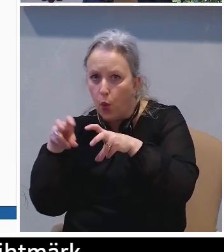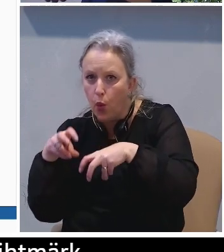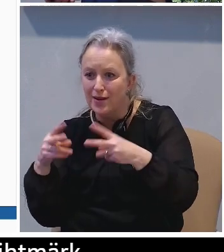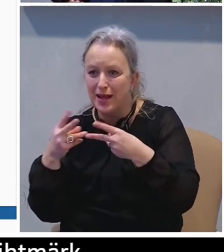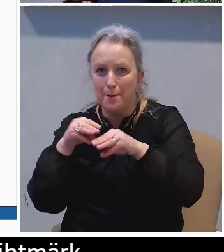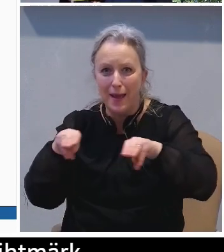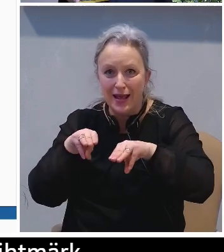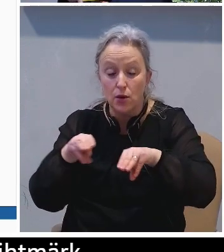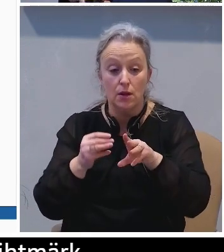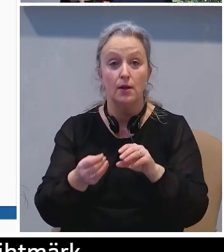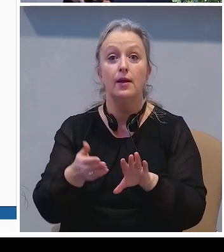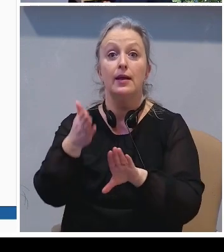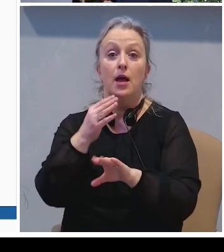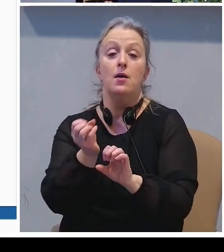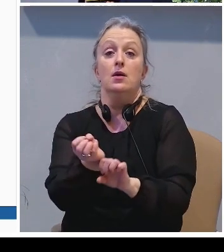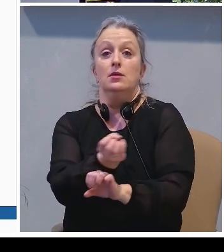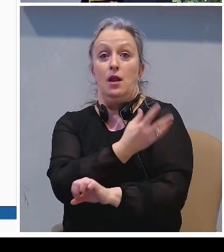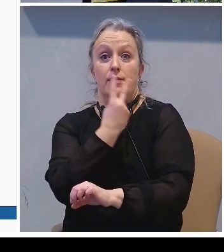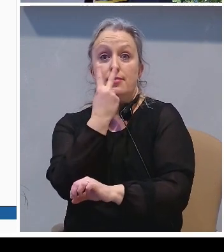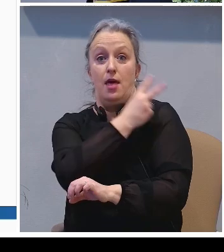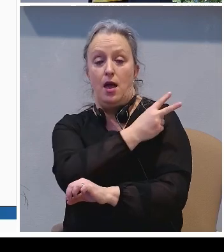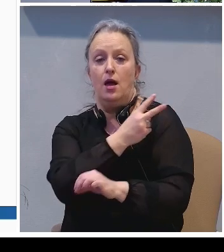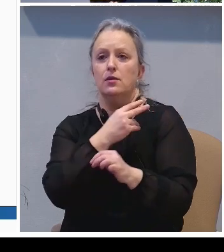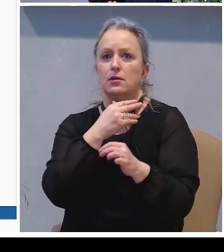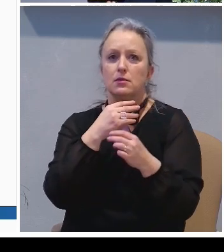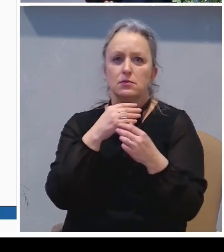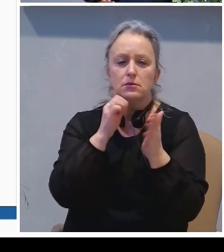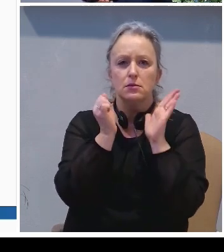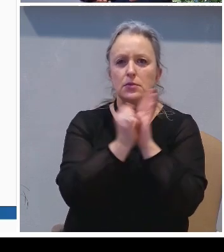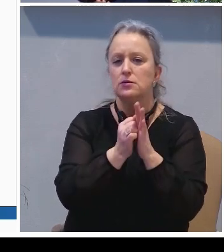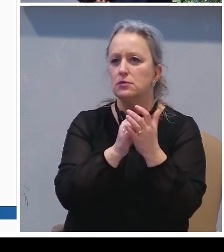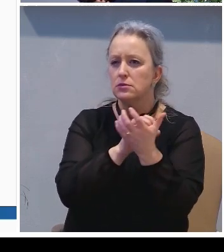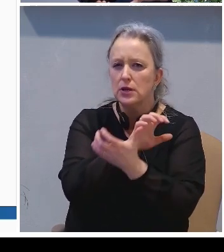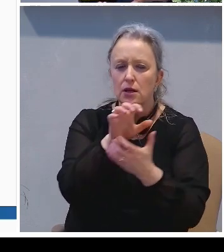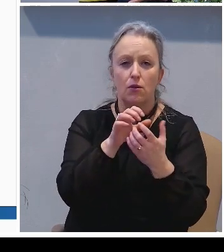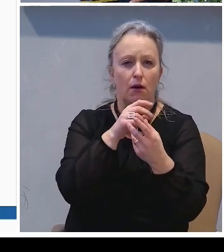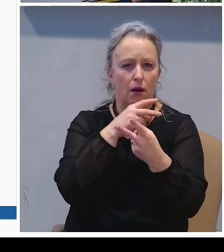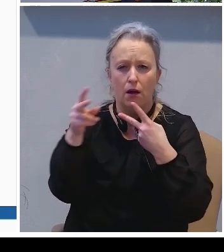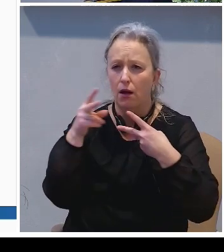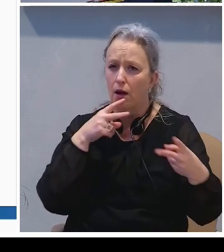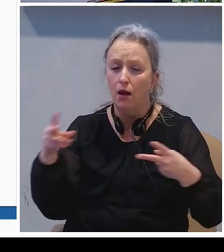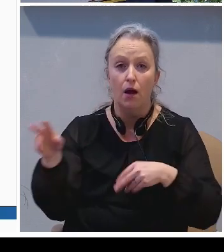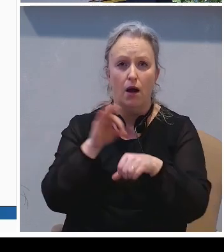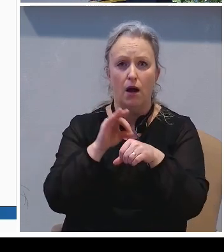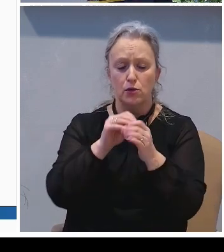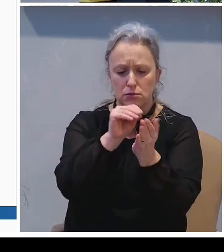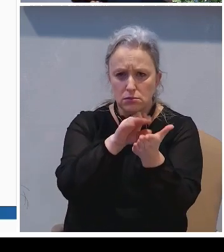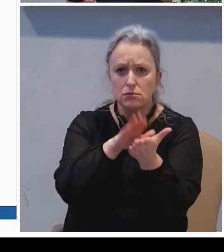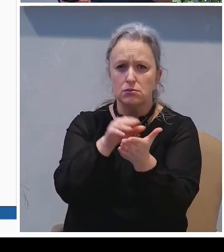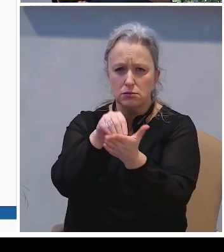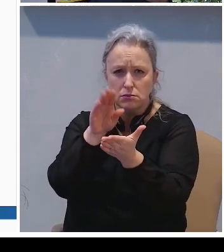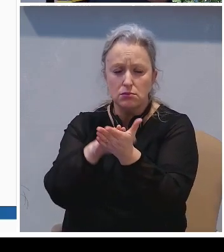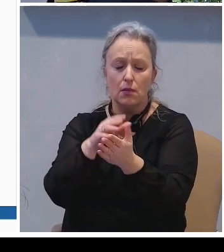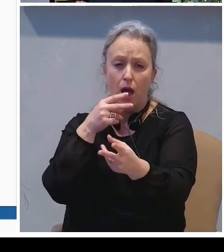slaidil for te näete, et see pilt multiple on tegelikult different väga kirju. genes. The Me majority of diagnoosime patients väga were tested paljusid based on a erinevaid panel. haigusi The ja clinical tegelikult me picture